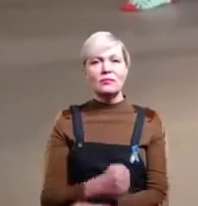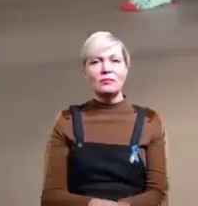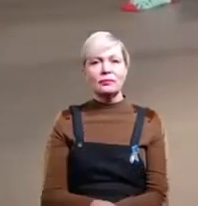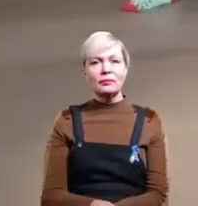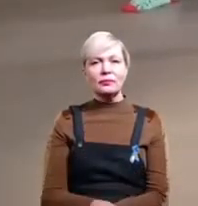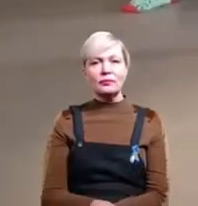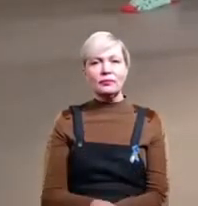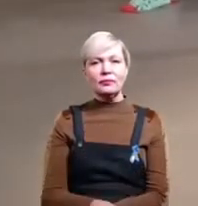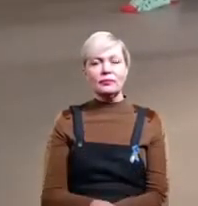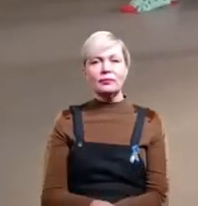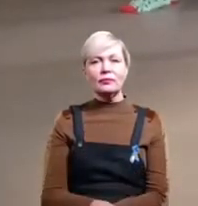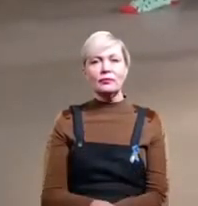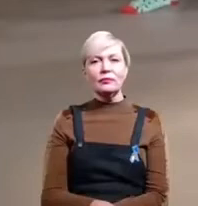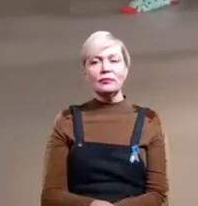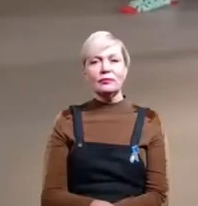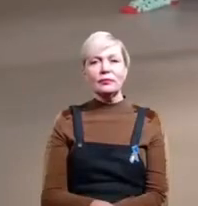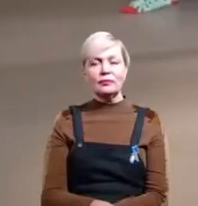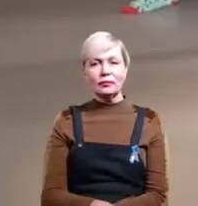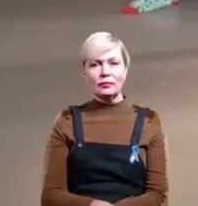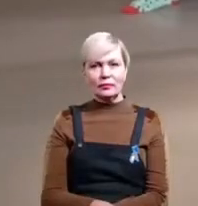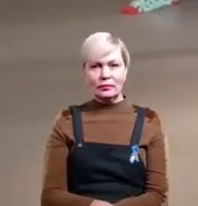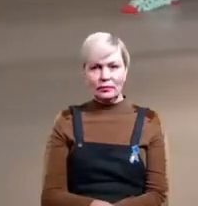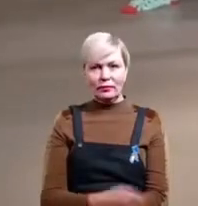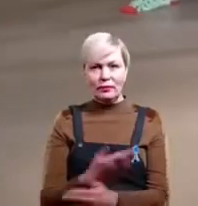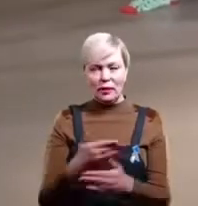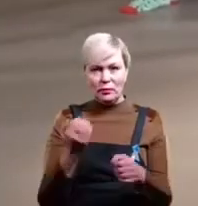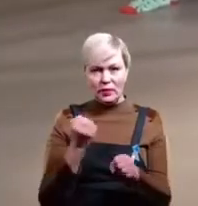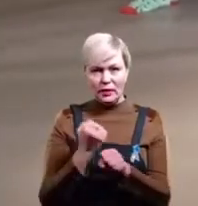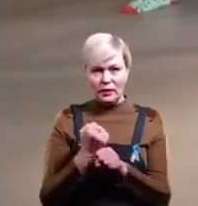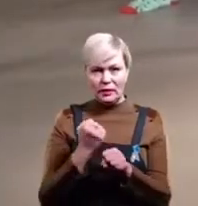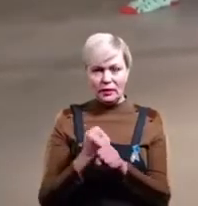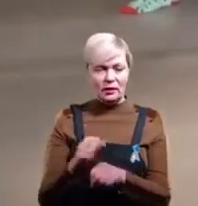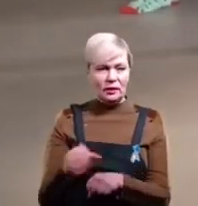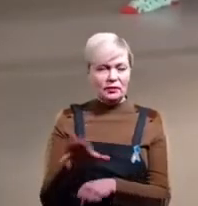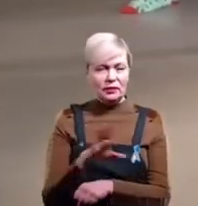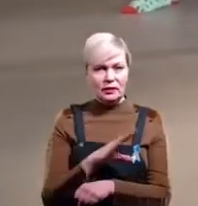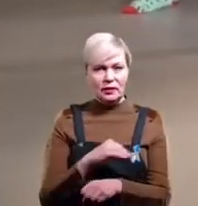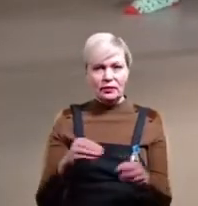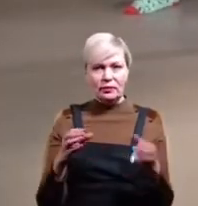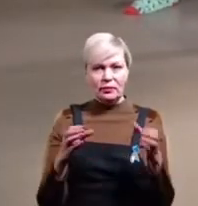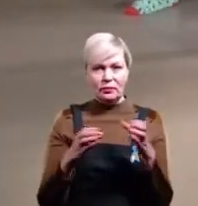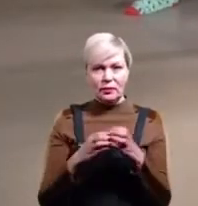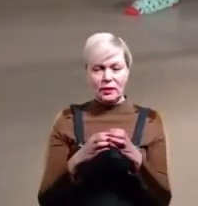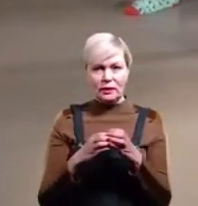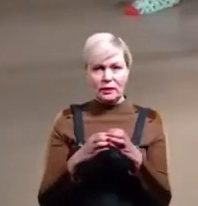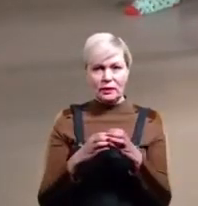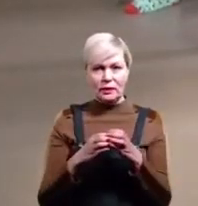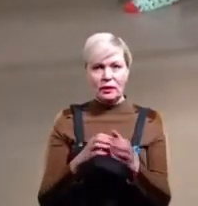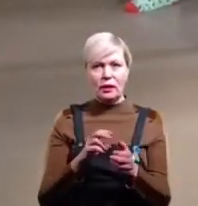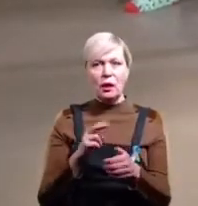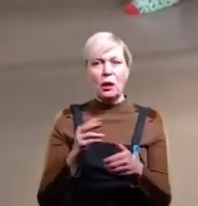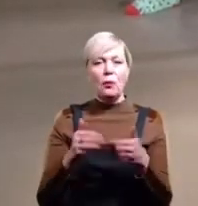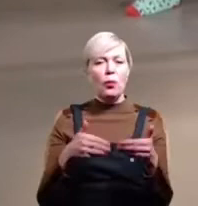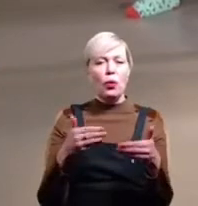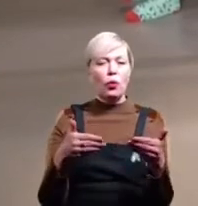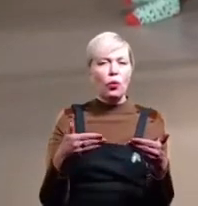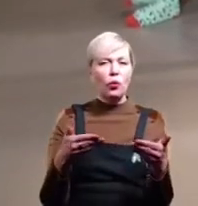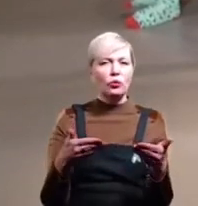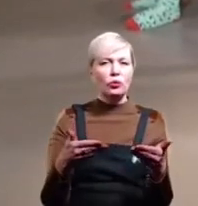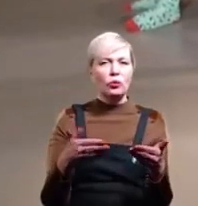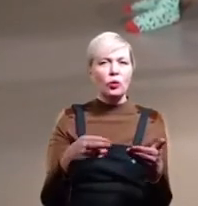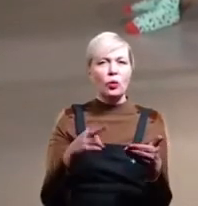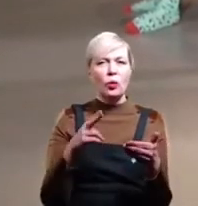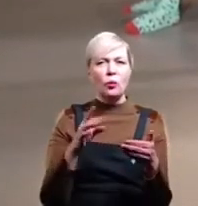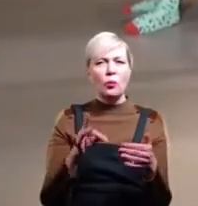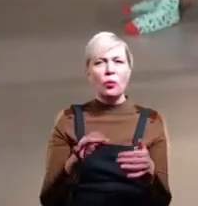друга. Мы делаем все вместе по ходу, по линии танца,